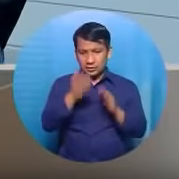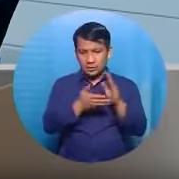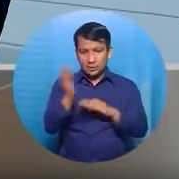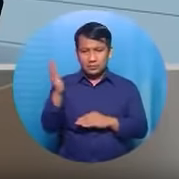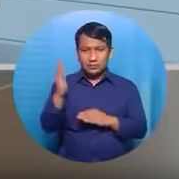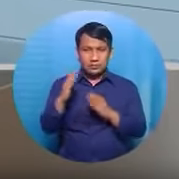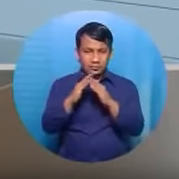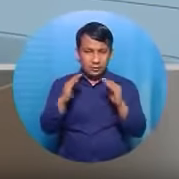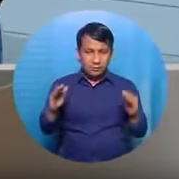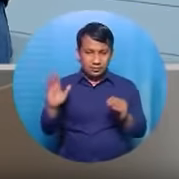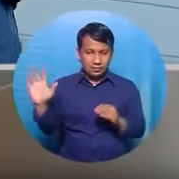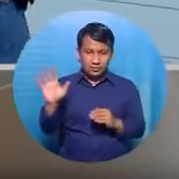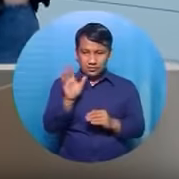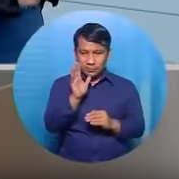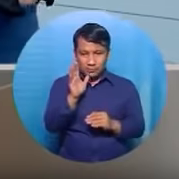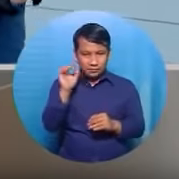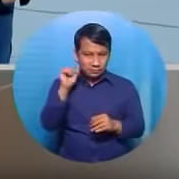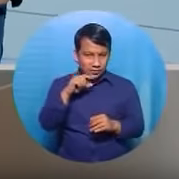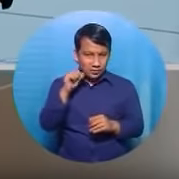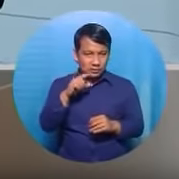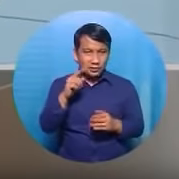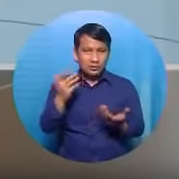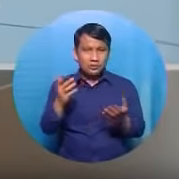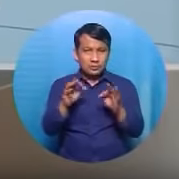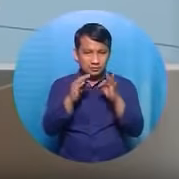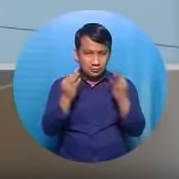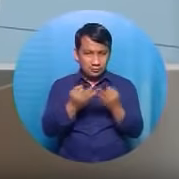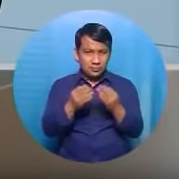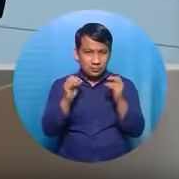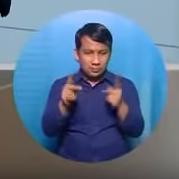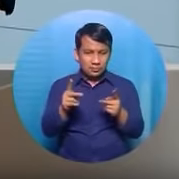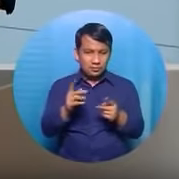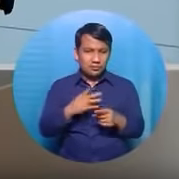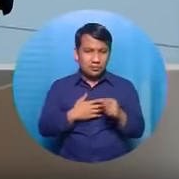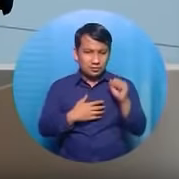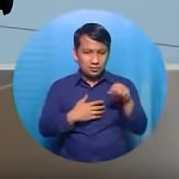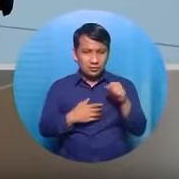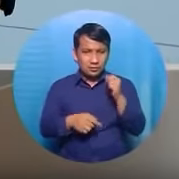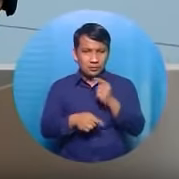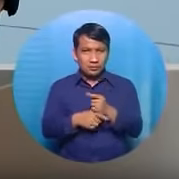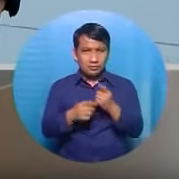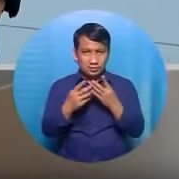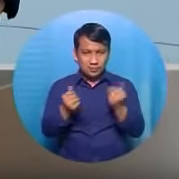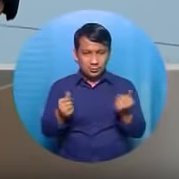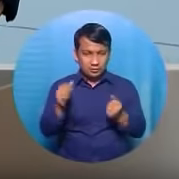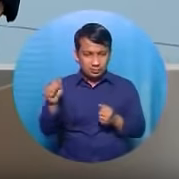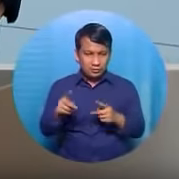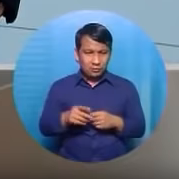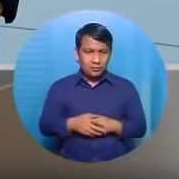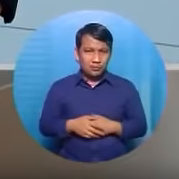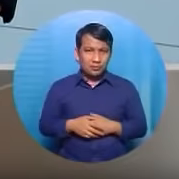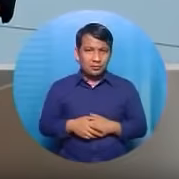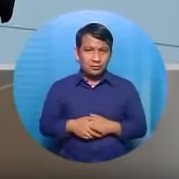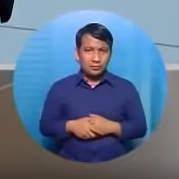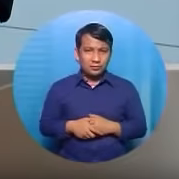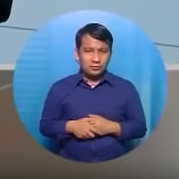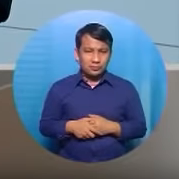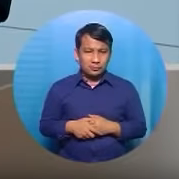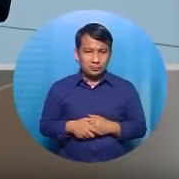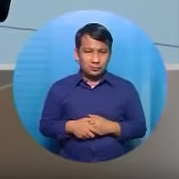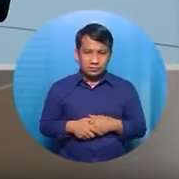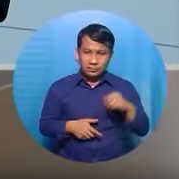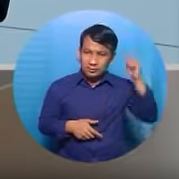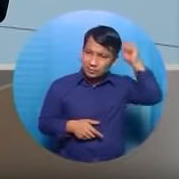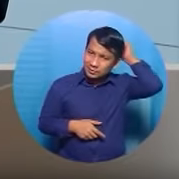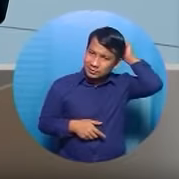matirahan. Tira ka muna sa nanay mo, kapatid mo, kamag-anak mo. Habang nilisolba itong problema kay Major, okay? Wala naman akong ibang